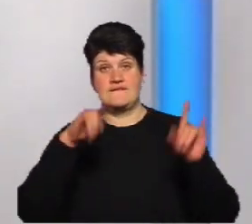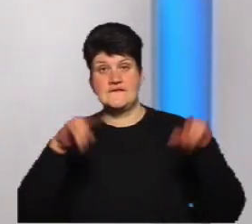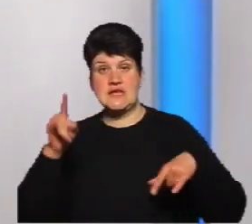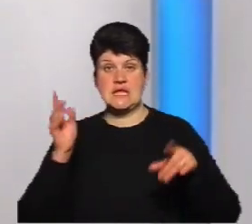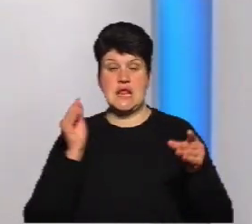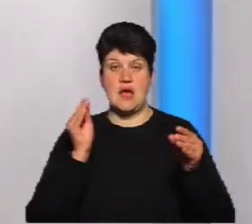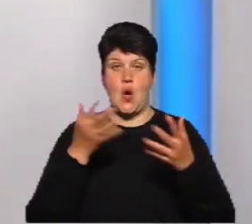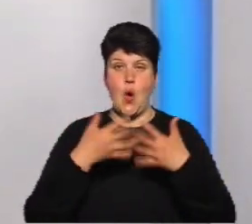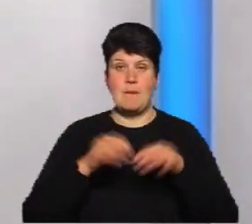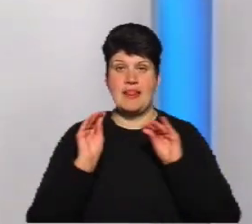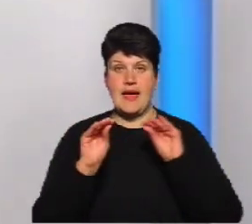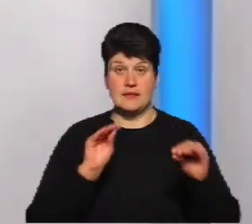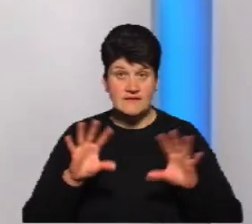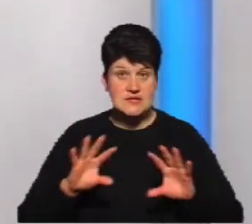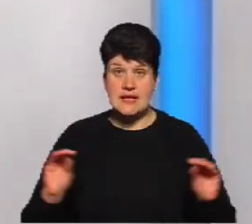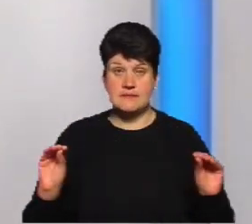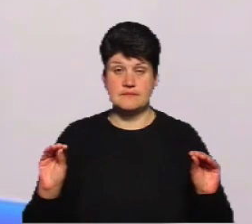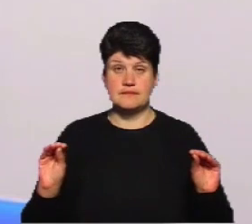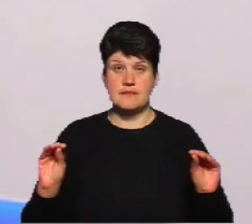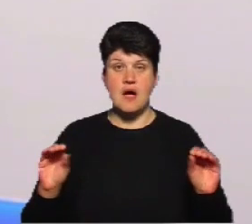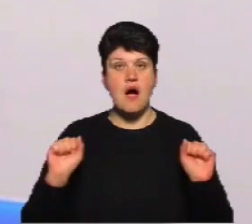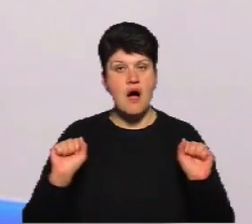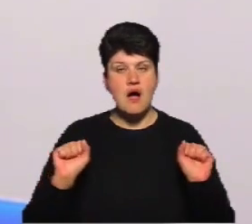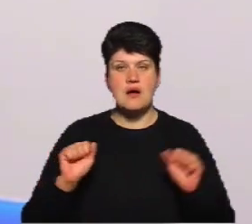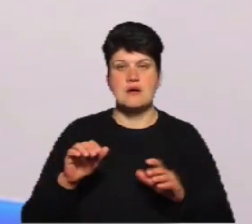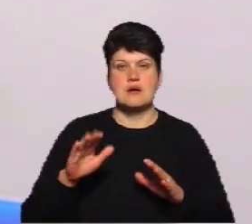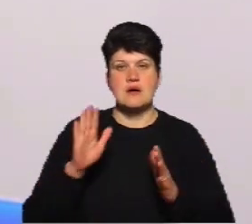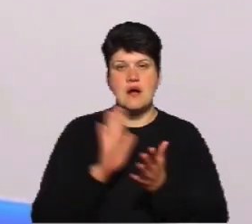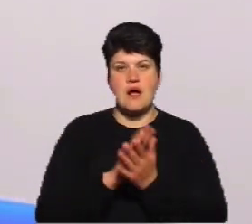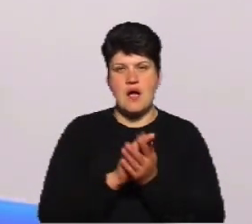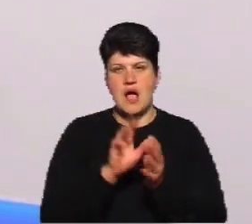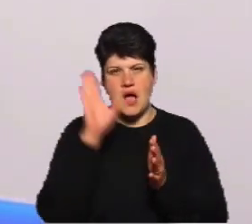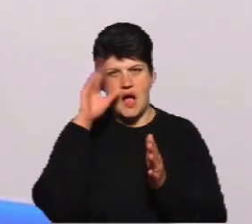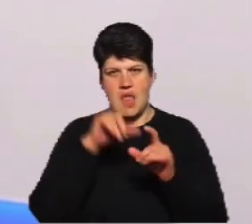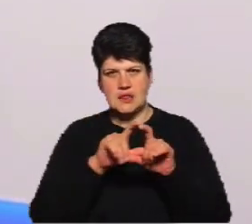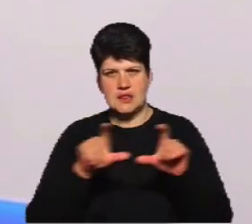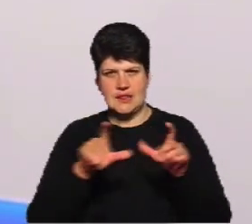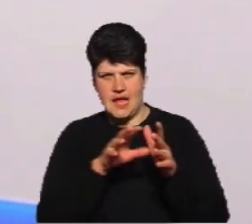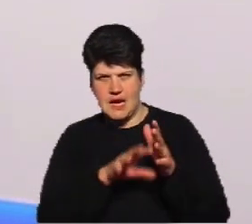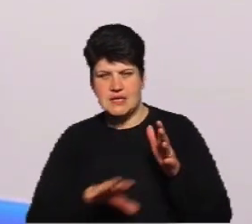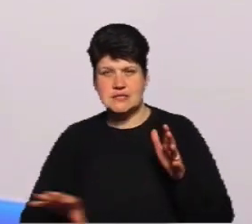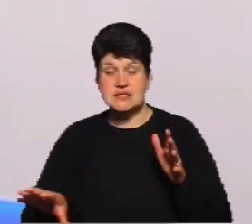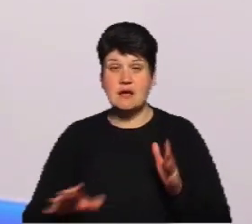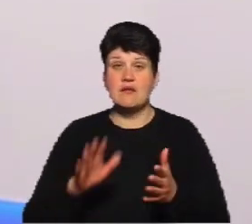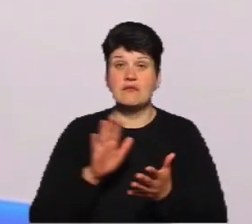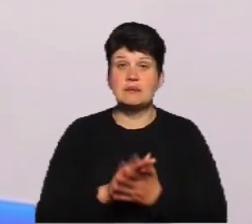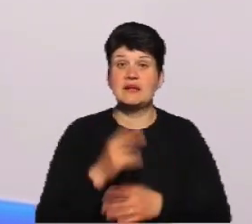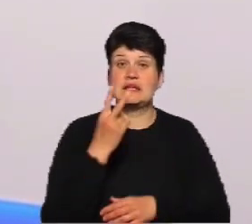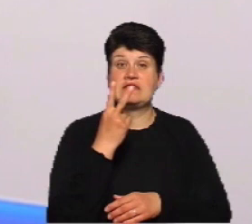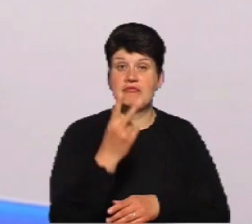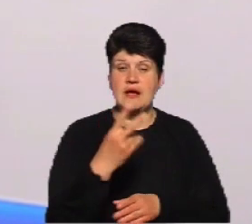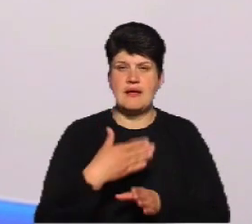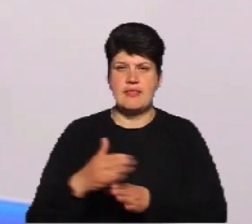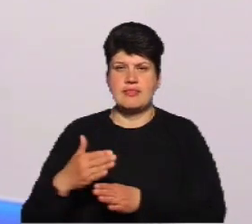все. А каналізаційні очисні споруди проходять де-факто два етапи